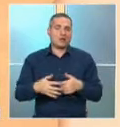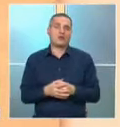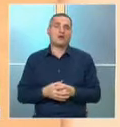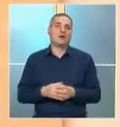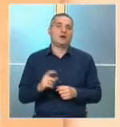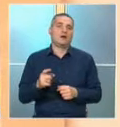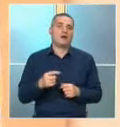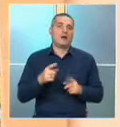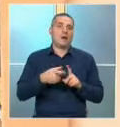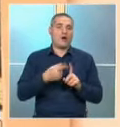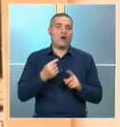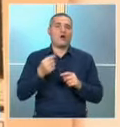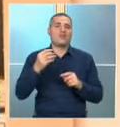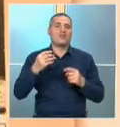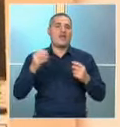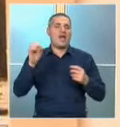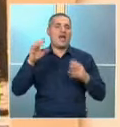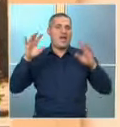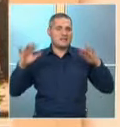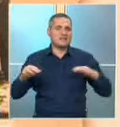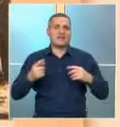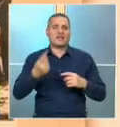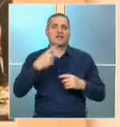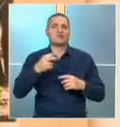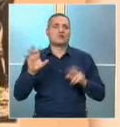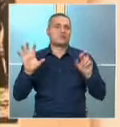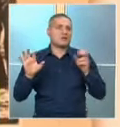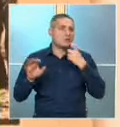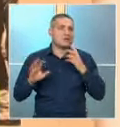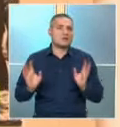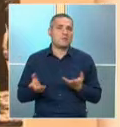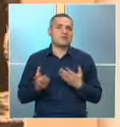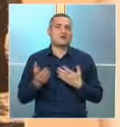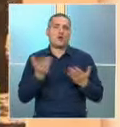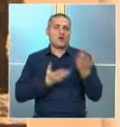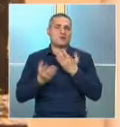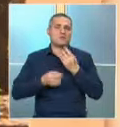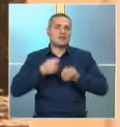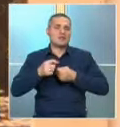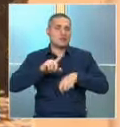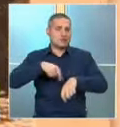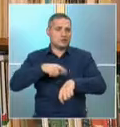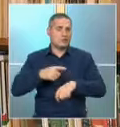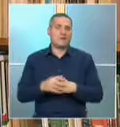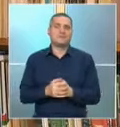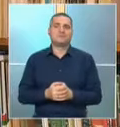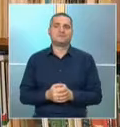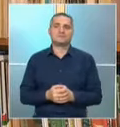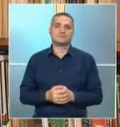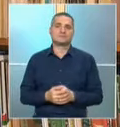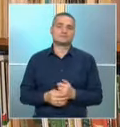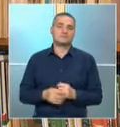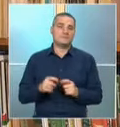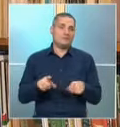И от есента на 1880 година всъщност започват учебните занятия. И тъй